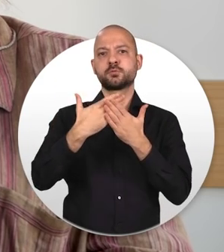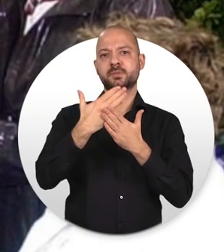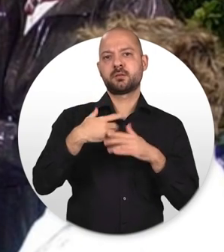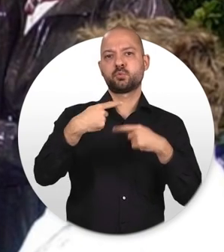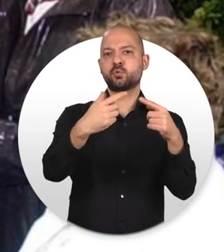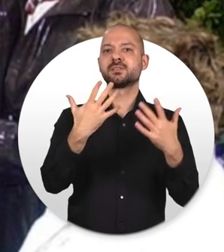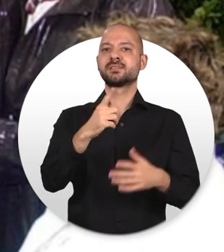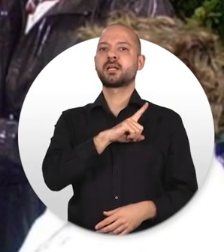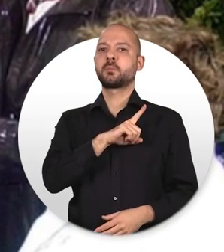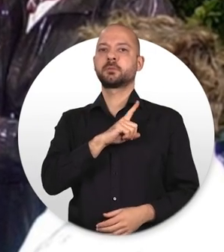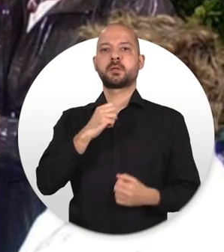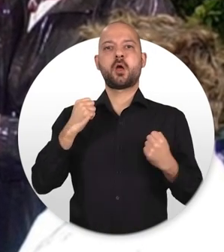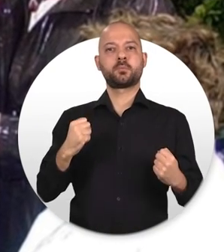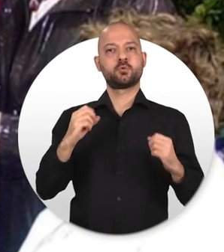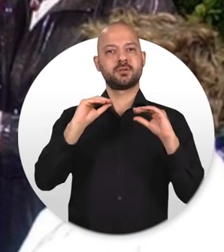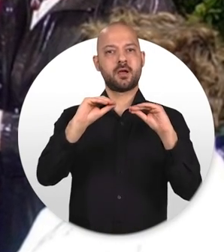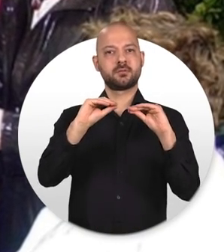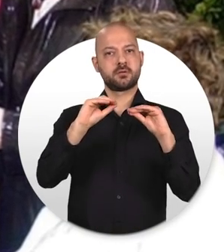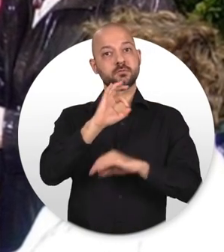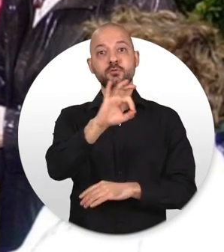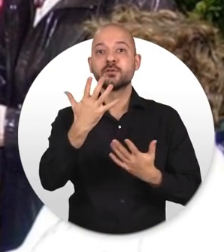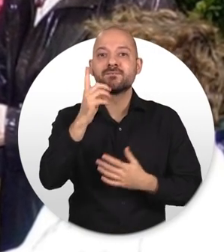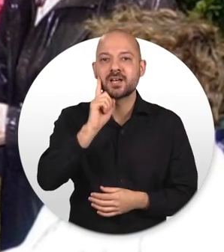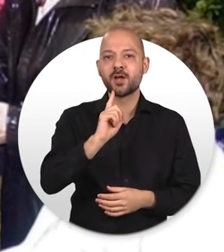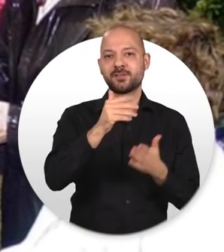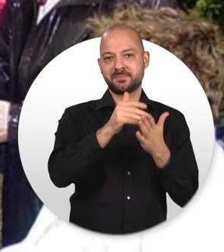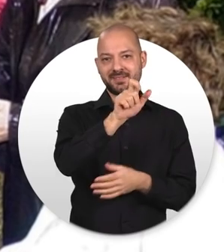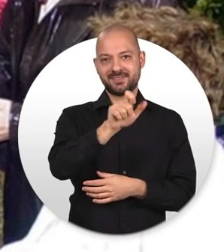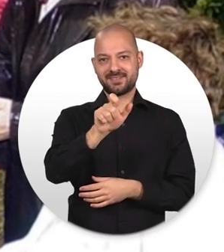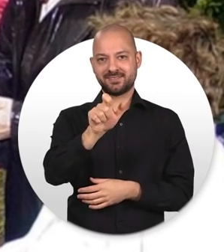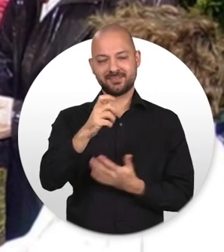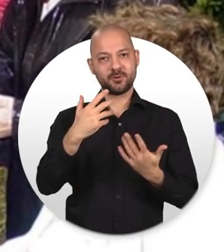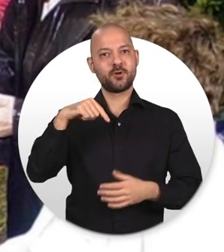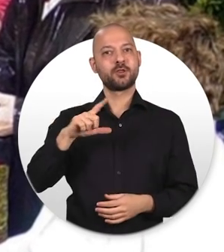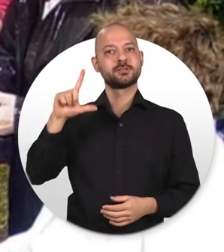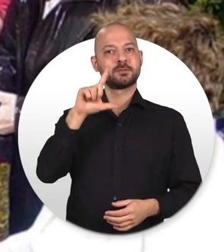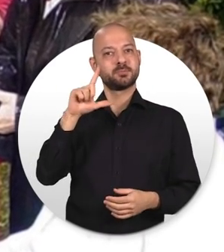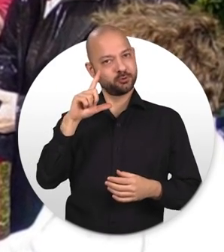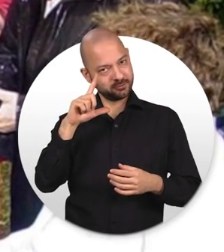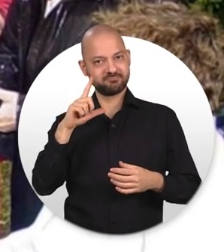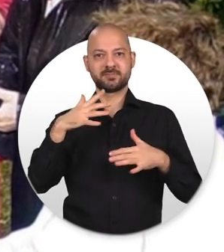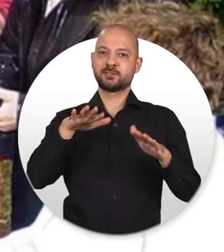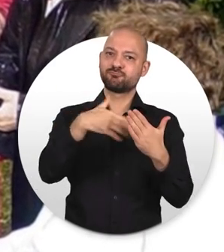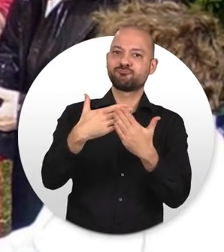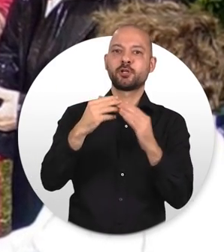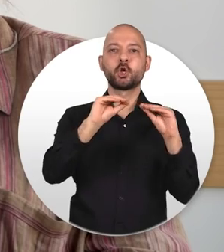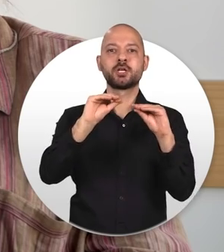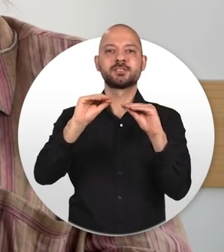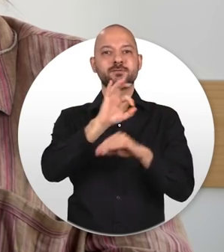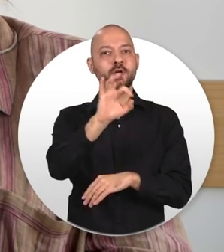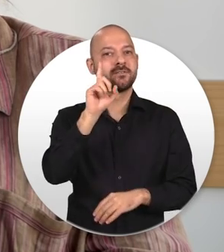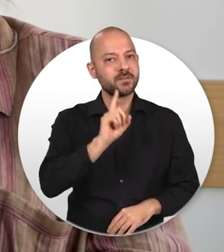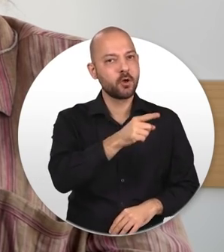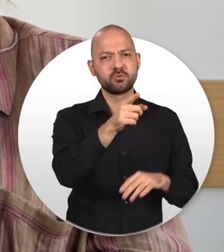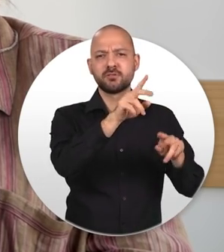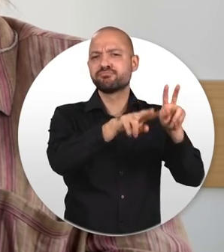für Selbstbehauptungstrainerin für behinderte Frauen. Und wir haben auch darauf hin, heute in Lützeburg Kuren angeboten für